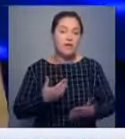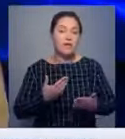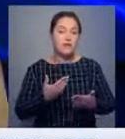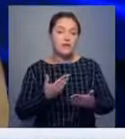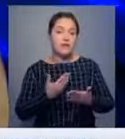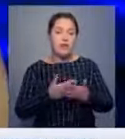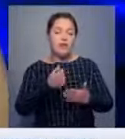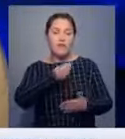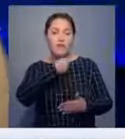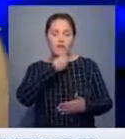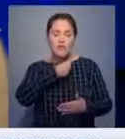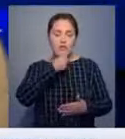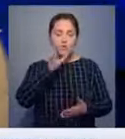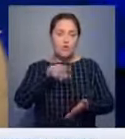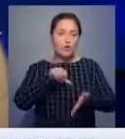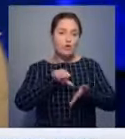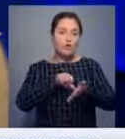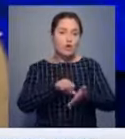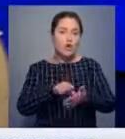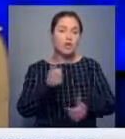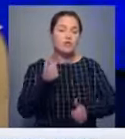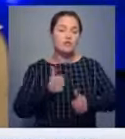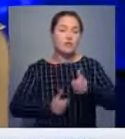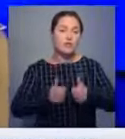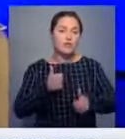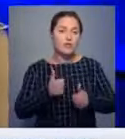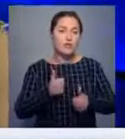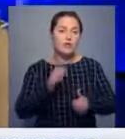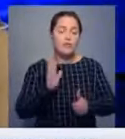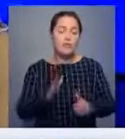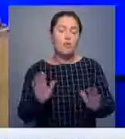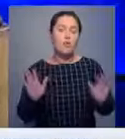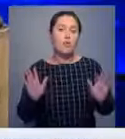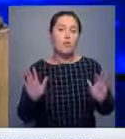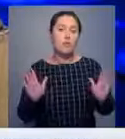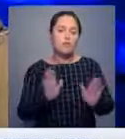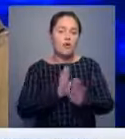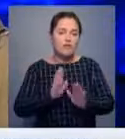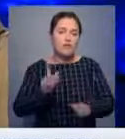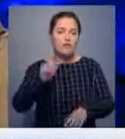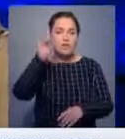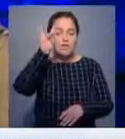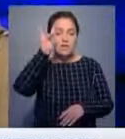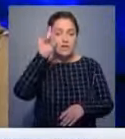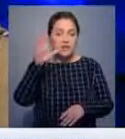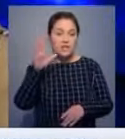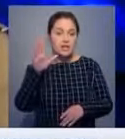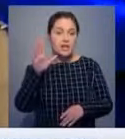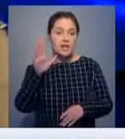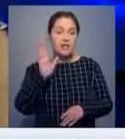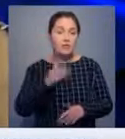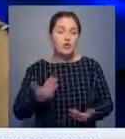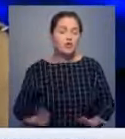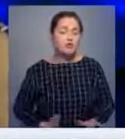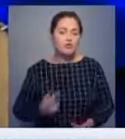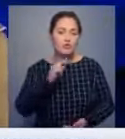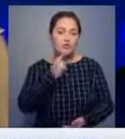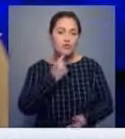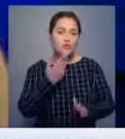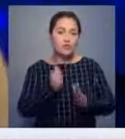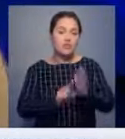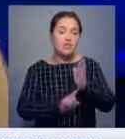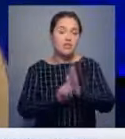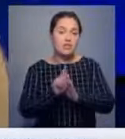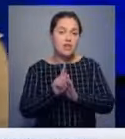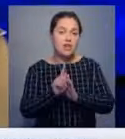потом на взрослом Евровидении победишь, будешь певицей, тебя будут узнавать. Представляешь, какая у тебя жизнь трудная начнется? Ведь это же